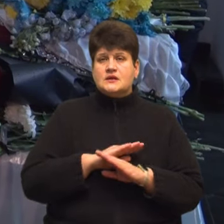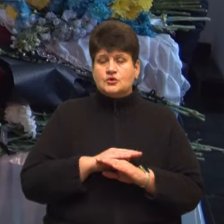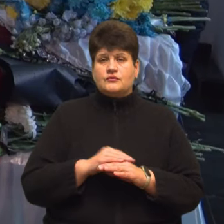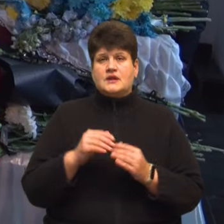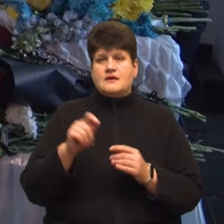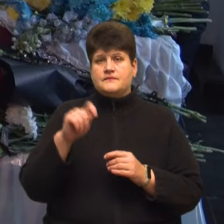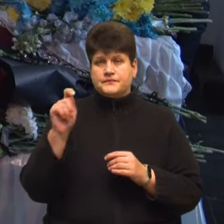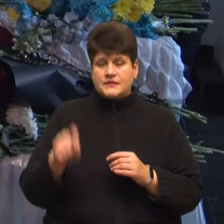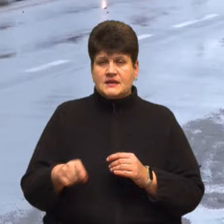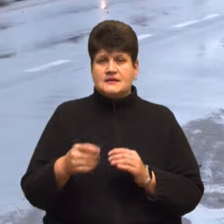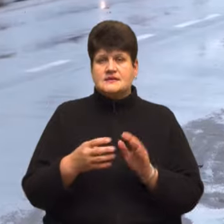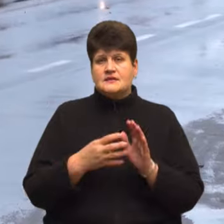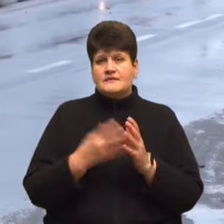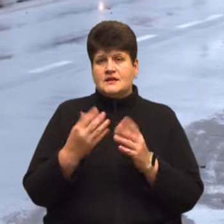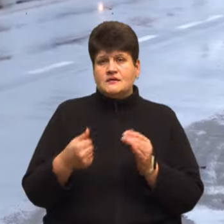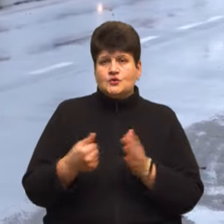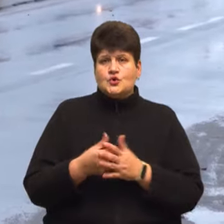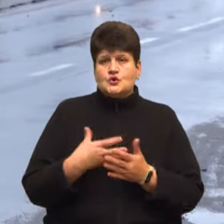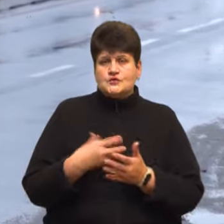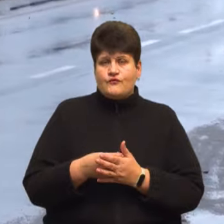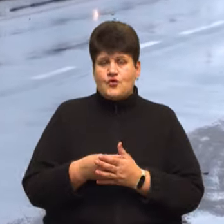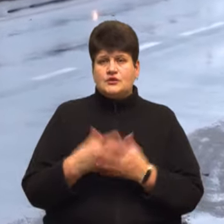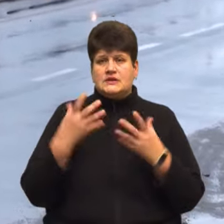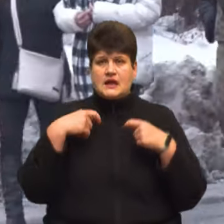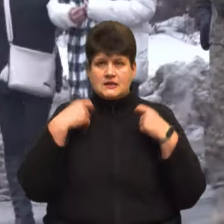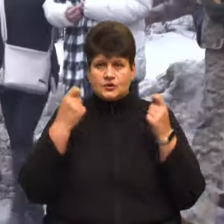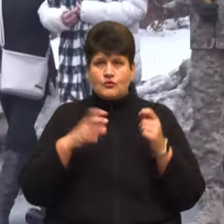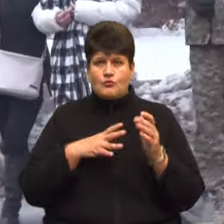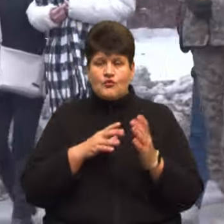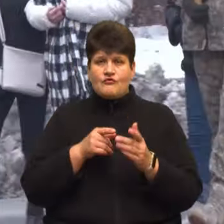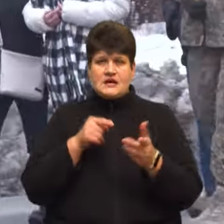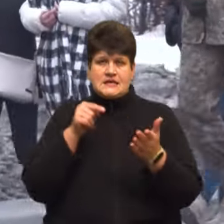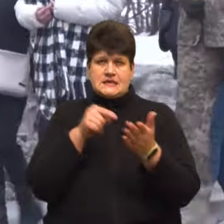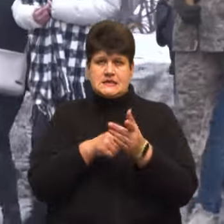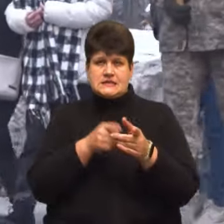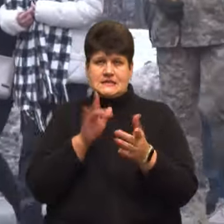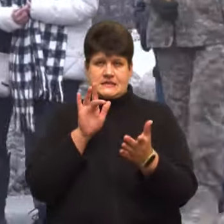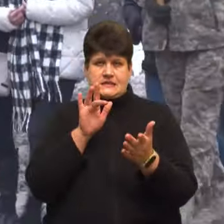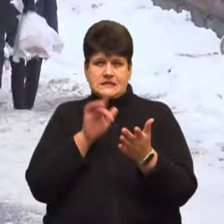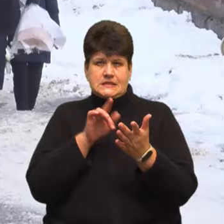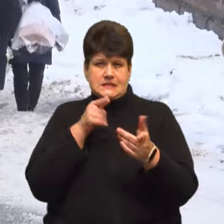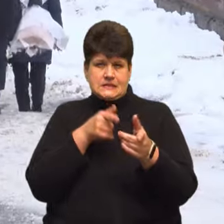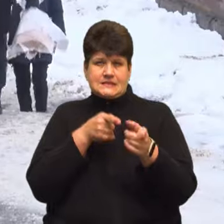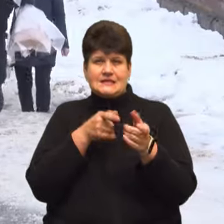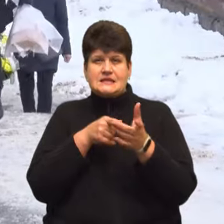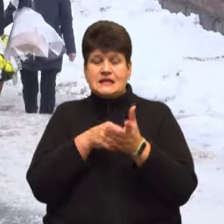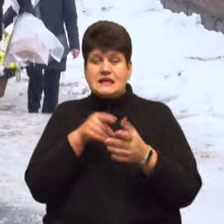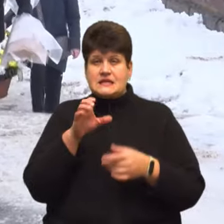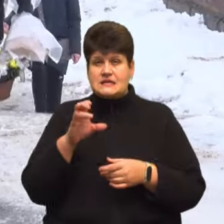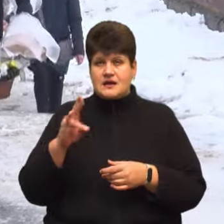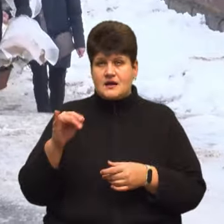43го дня народження Віктор Богдан був стрільцемснайпером бояць загинув 5 грудня поблизу богданівки